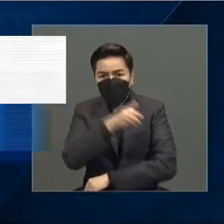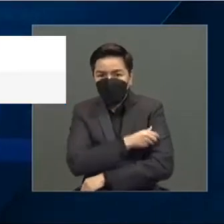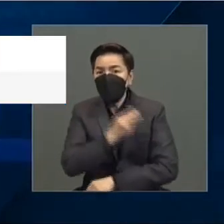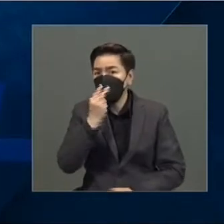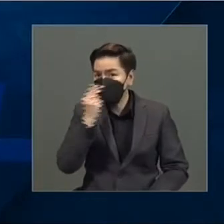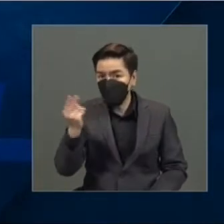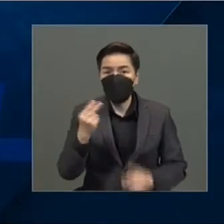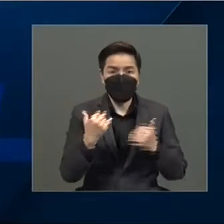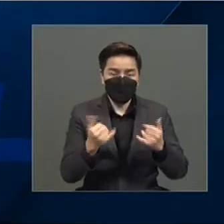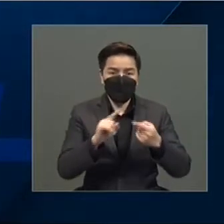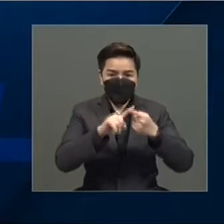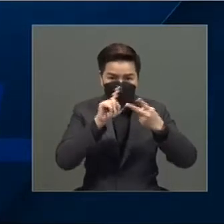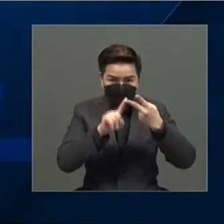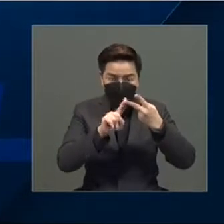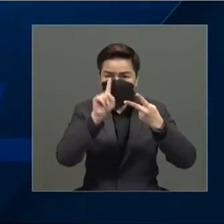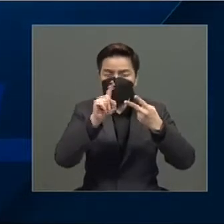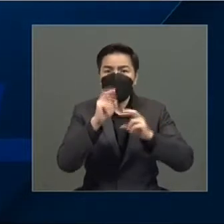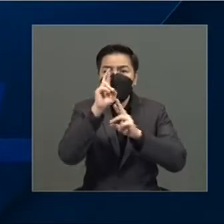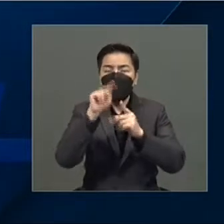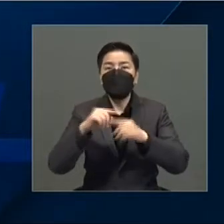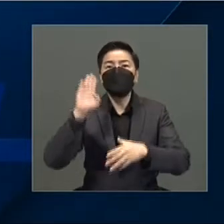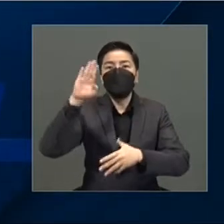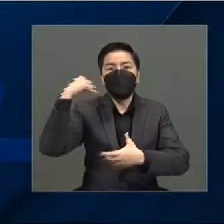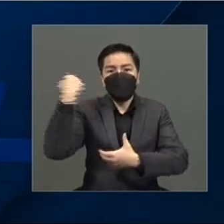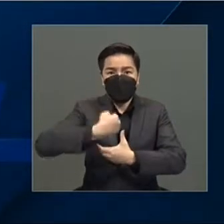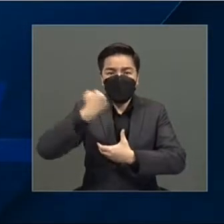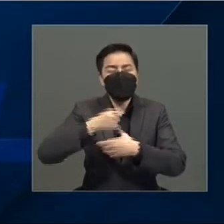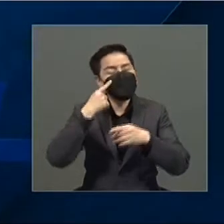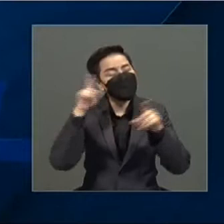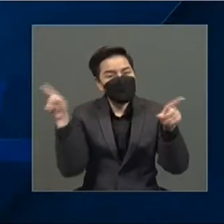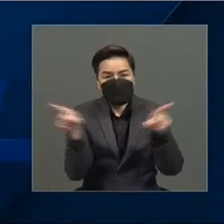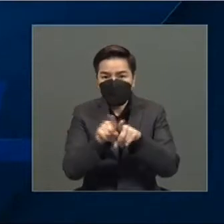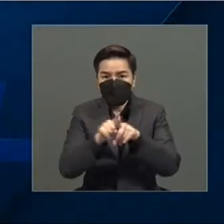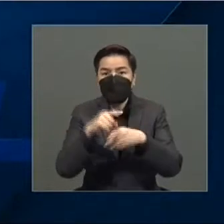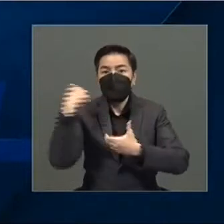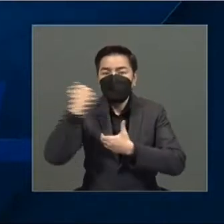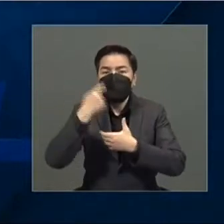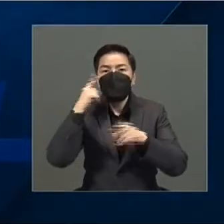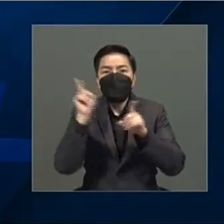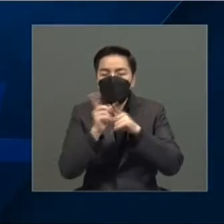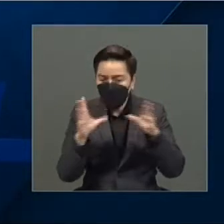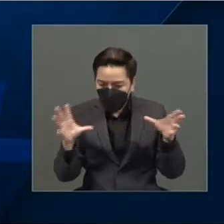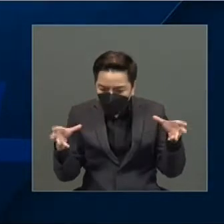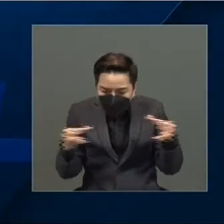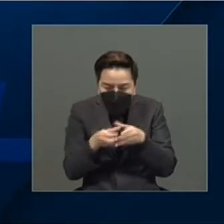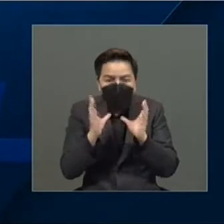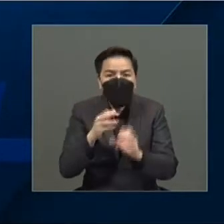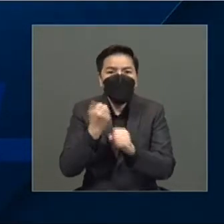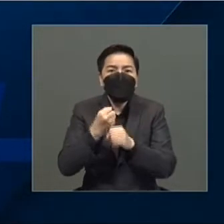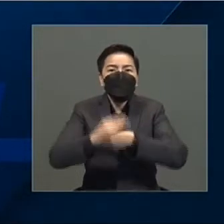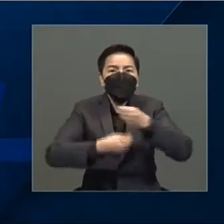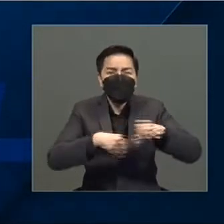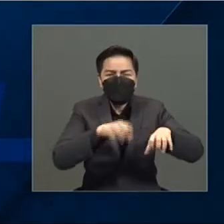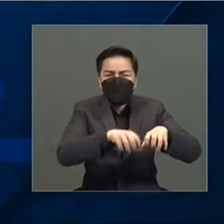ด้วยนะคะและอีกหนึ่งชุมชนก็คือบางกะปิมีลักษณะคล้ายกันนะคะมีการกระจุกตัวของ